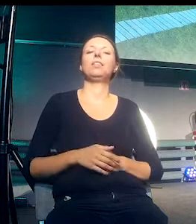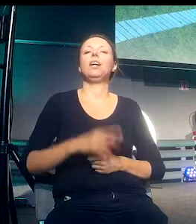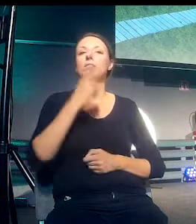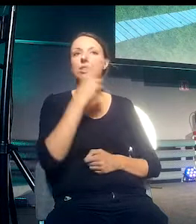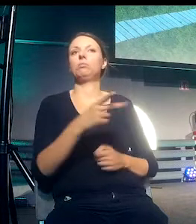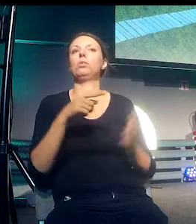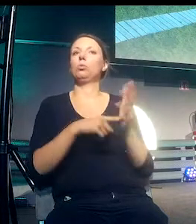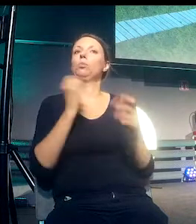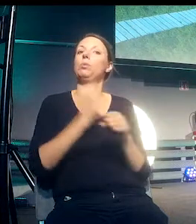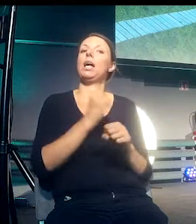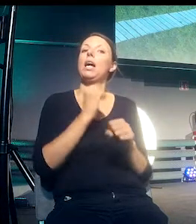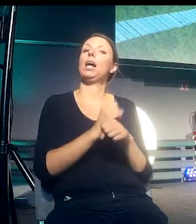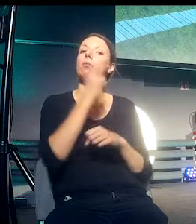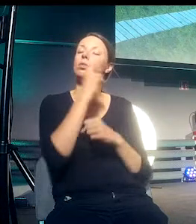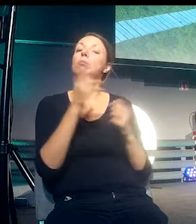proporcje